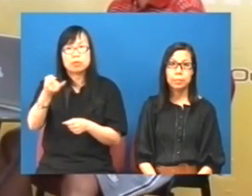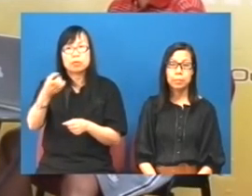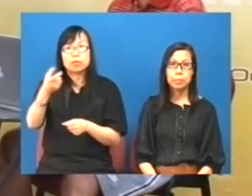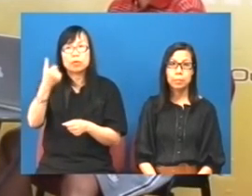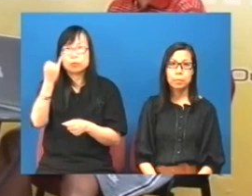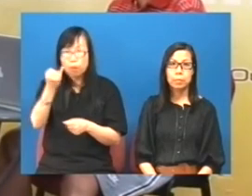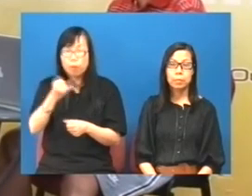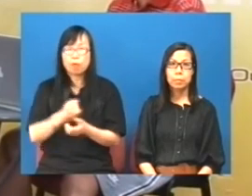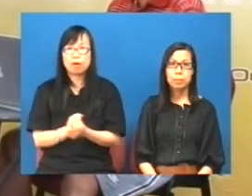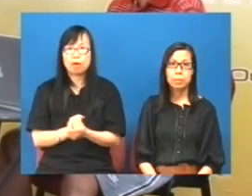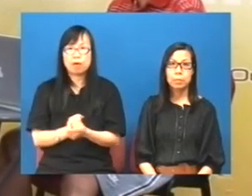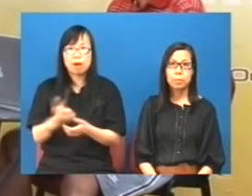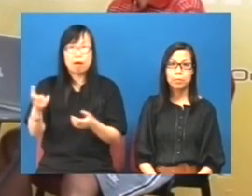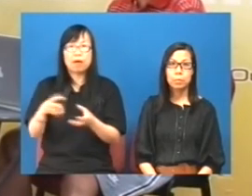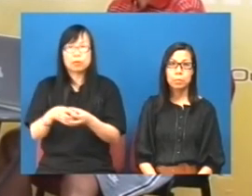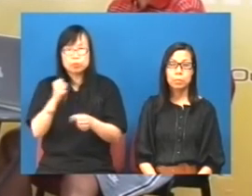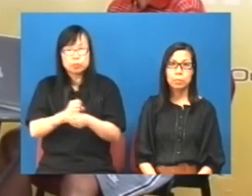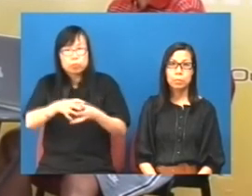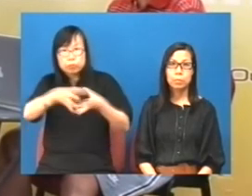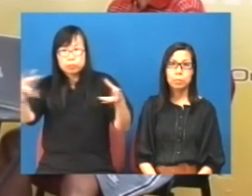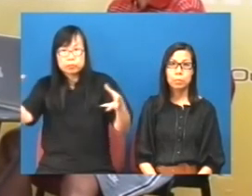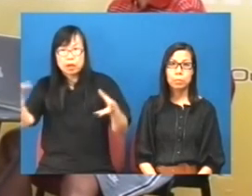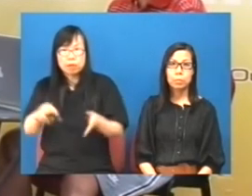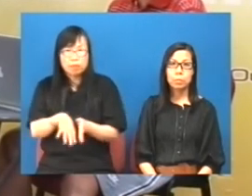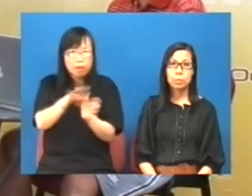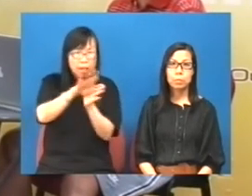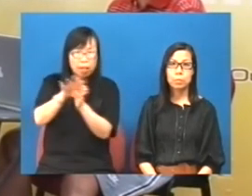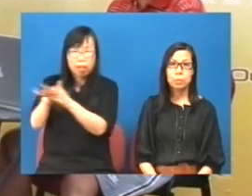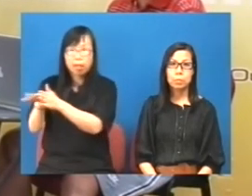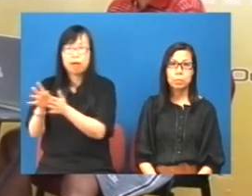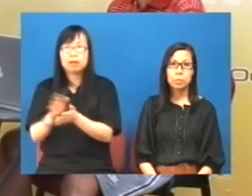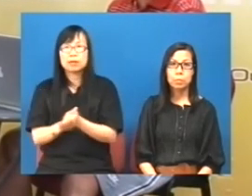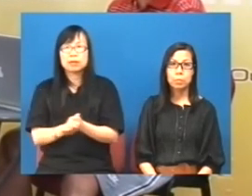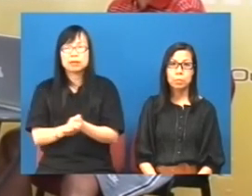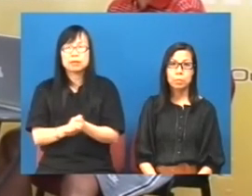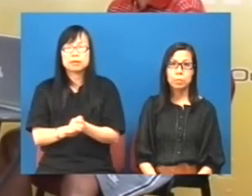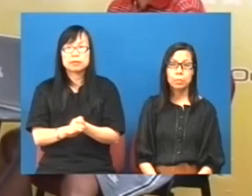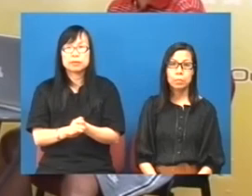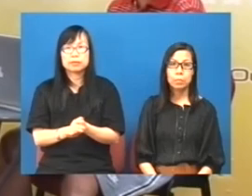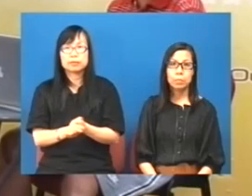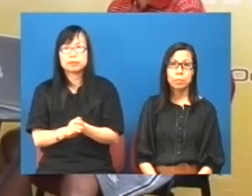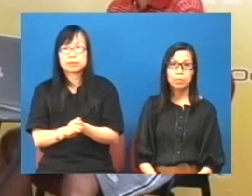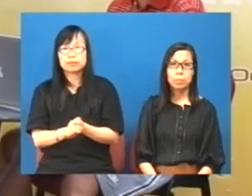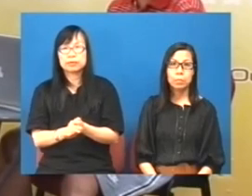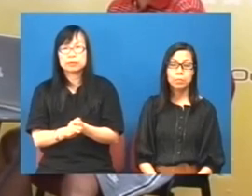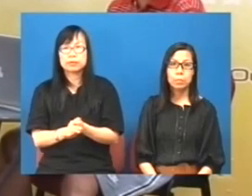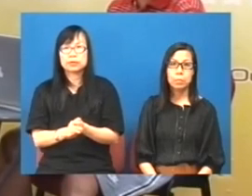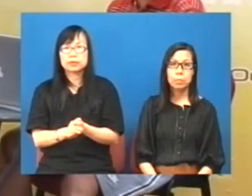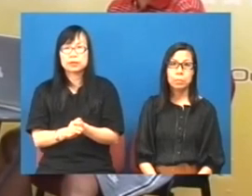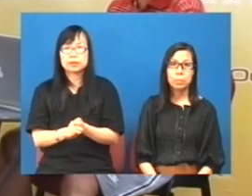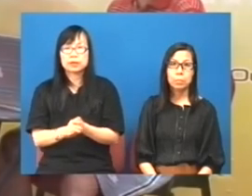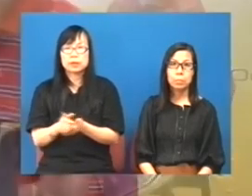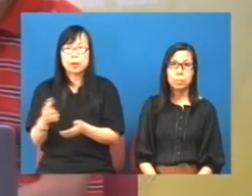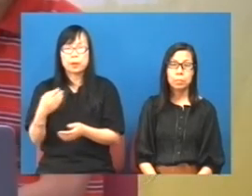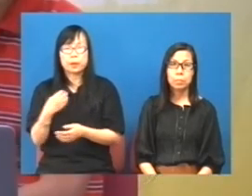大運即是他夠膽去騙大家即是商場的原則就是就是過一開神仙所以